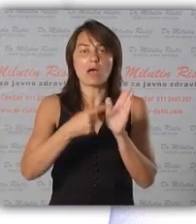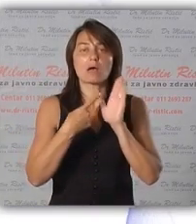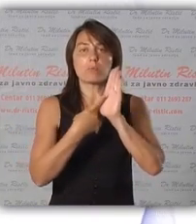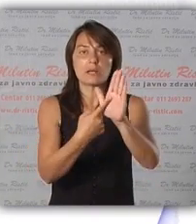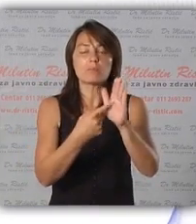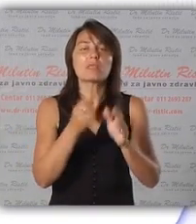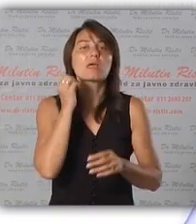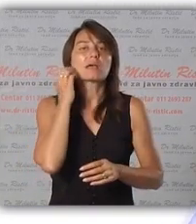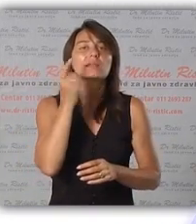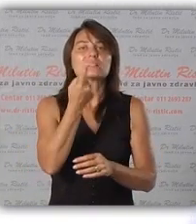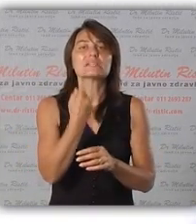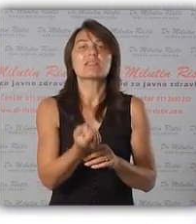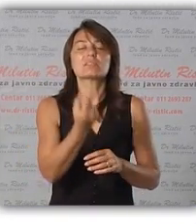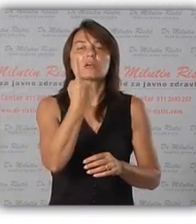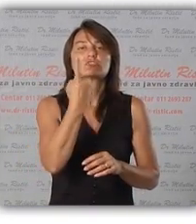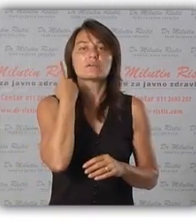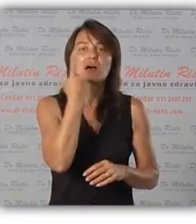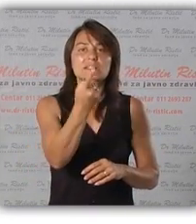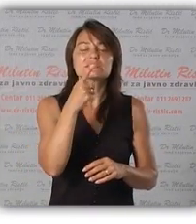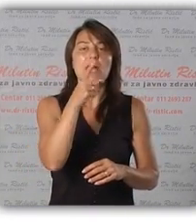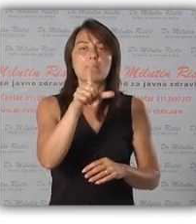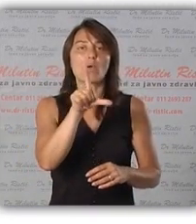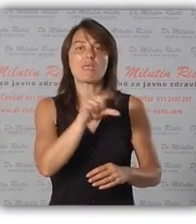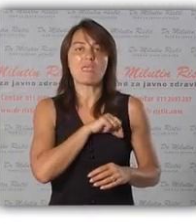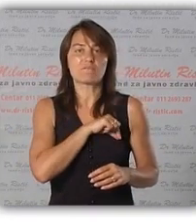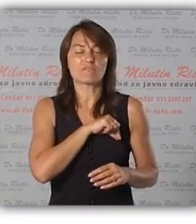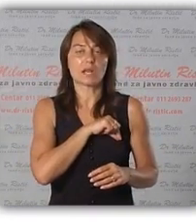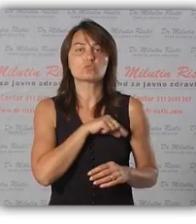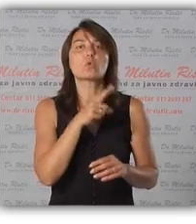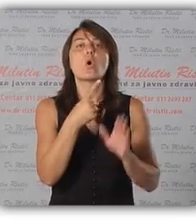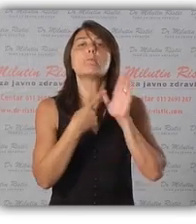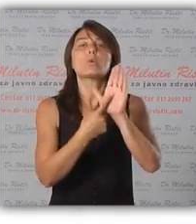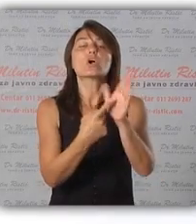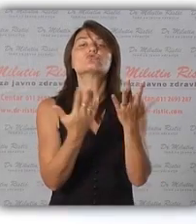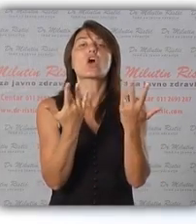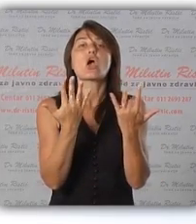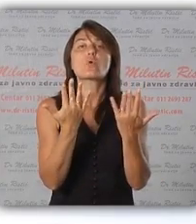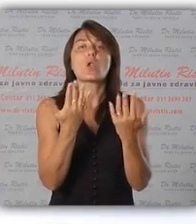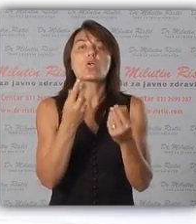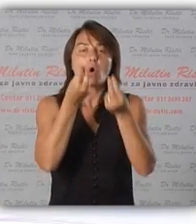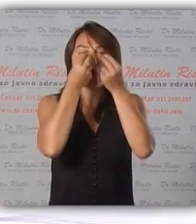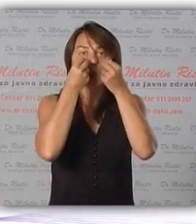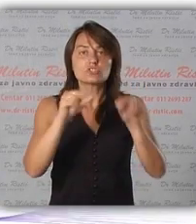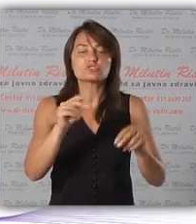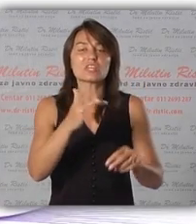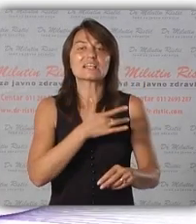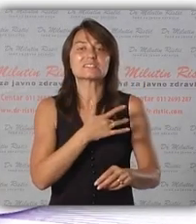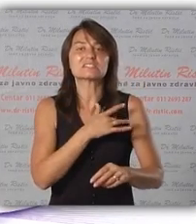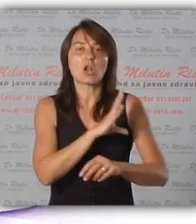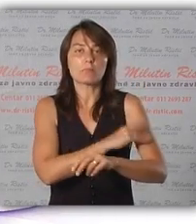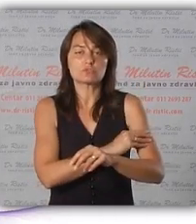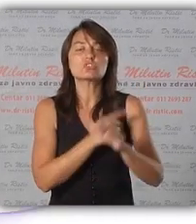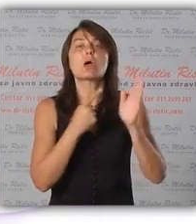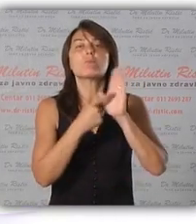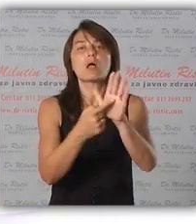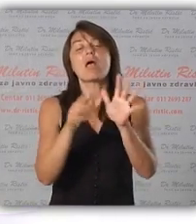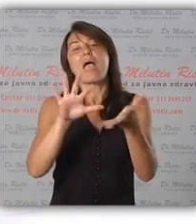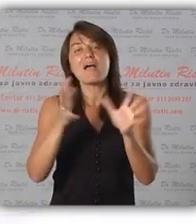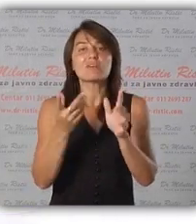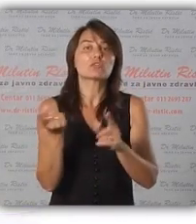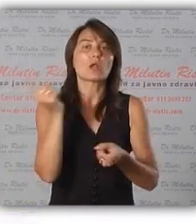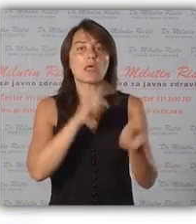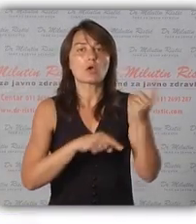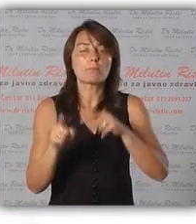odmah primenjiv kad se dešava, znači, u samom akutnom infarktu miokarda, da pokaže kolika je oštećenje srčanog mišića, da